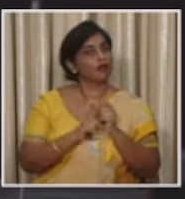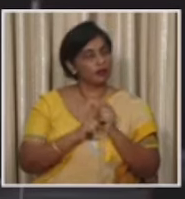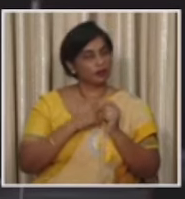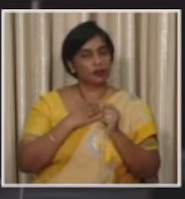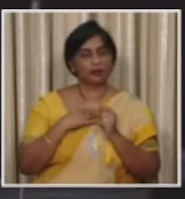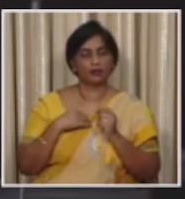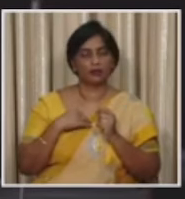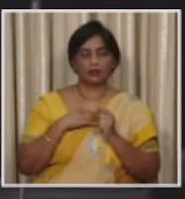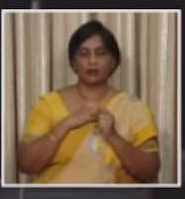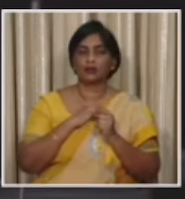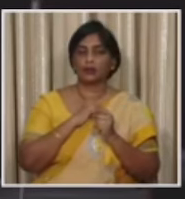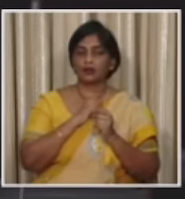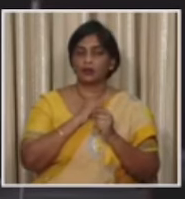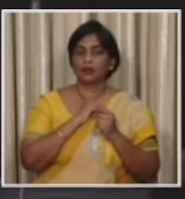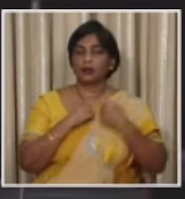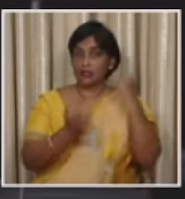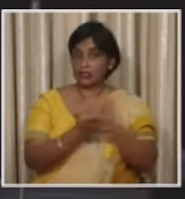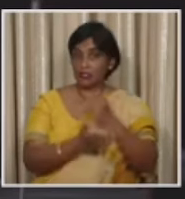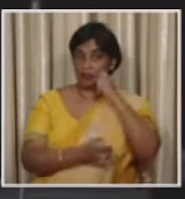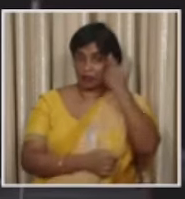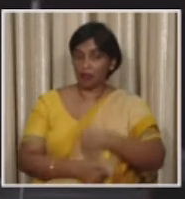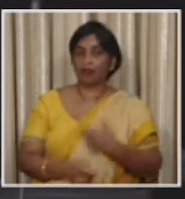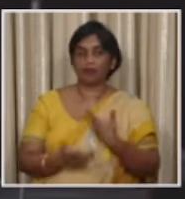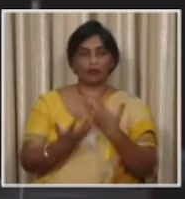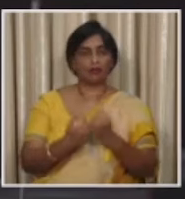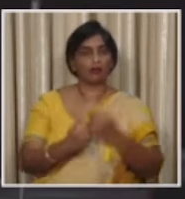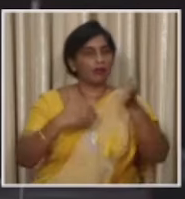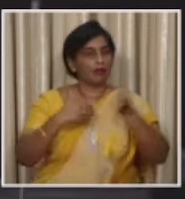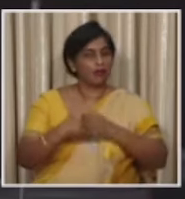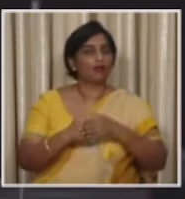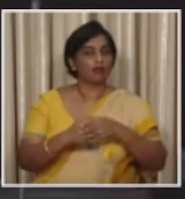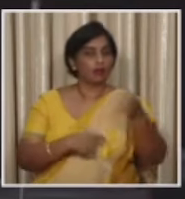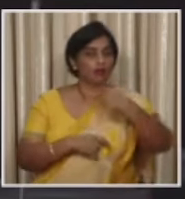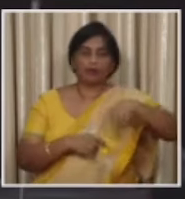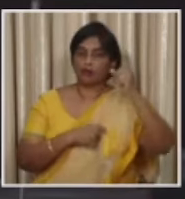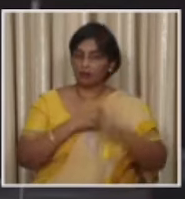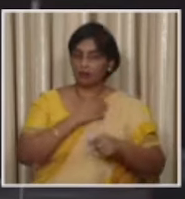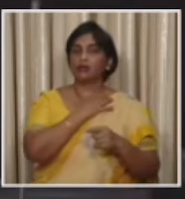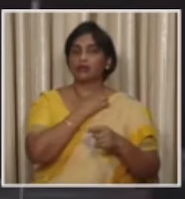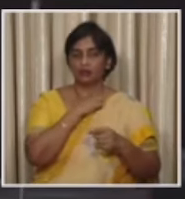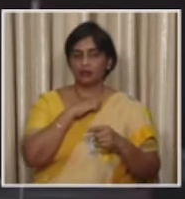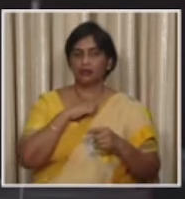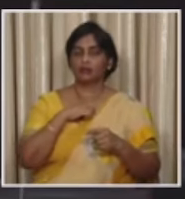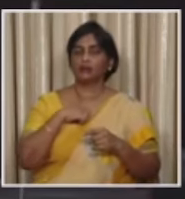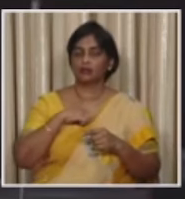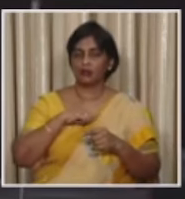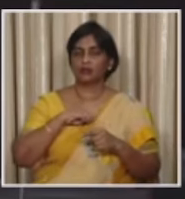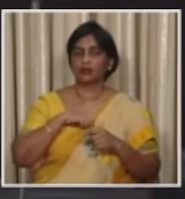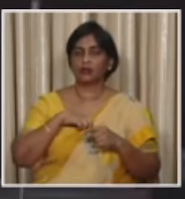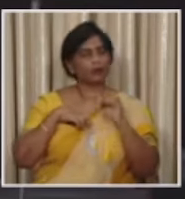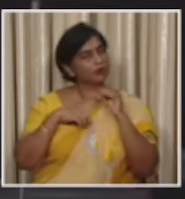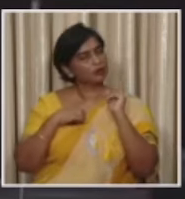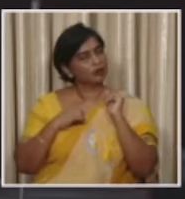කියන්නේ සහතික කරන නිලධාරියා විසින් ලබා ගද්දී අවසානයේ ඇතිවන එකඟතාවය ක්‍රියල් අමතුමා රෙකෝඩ් වෙනවා. එතකොට කාට